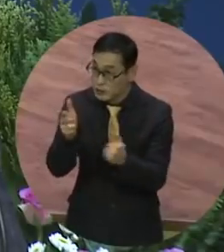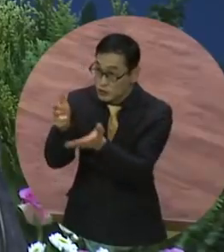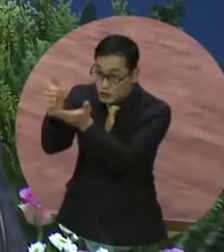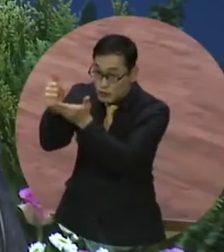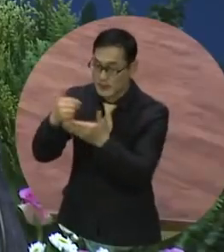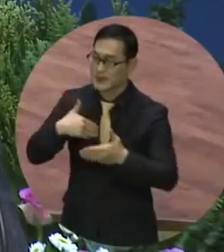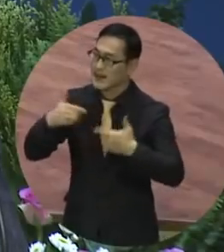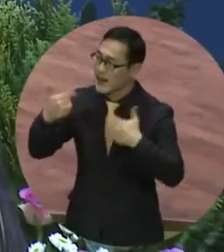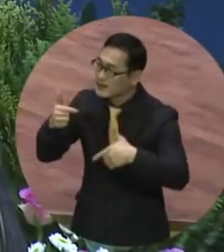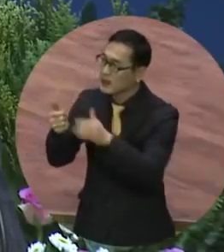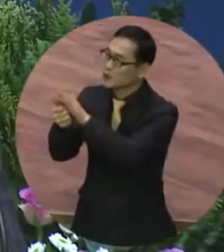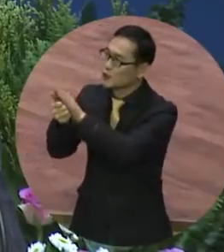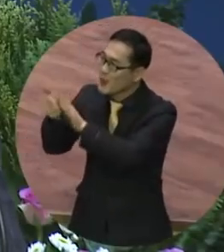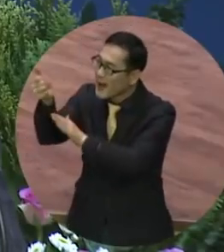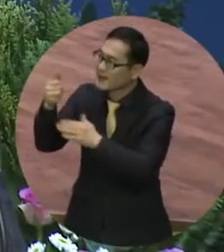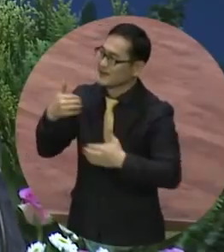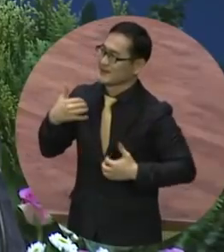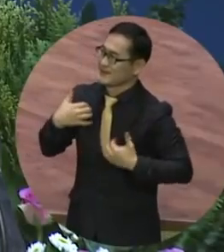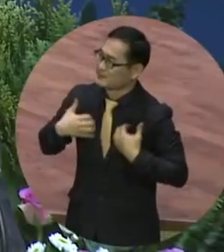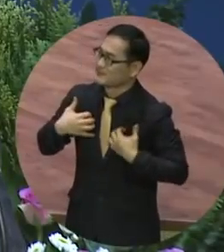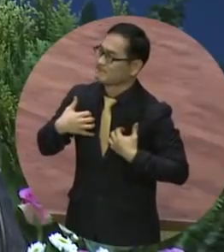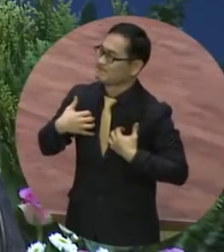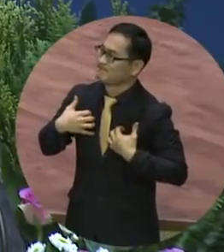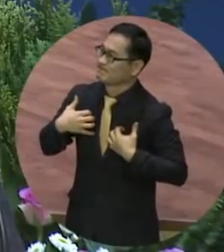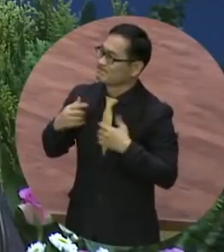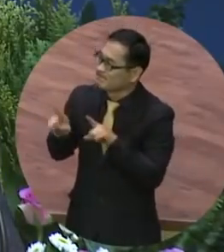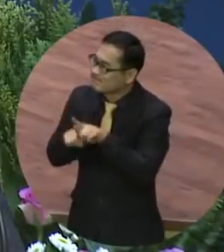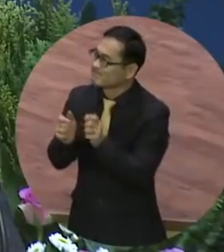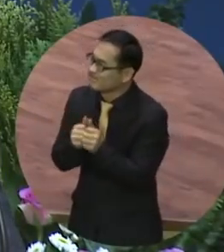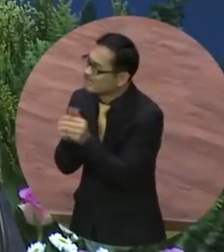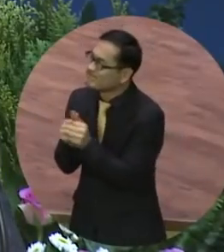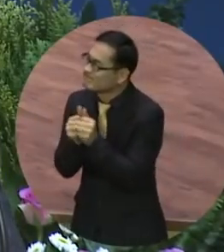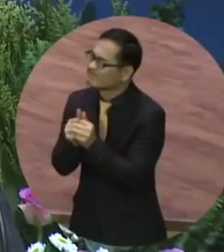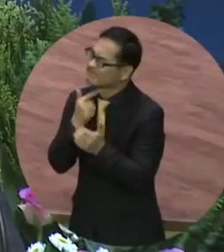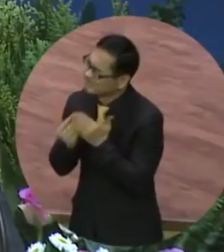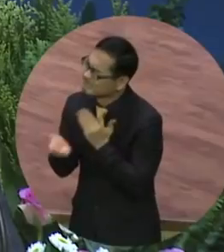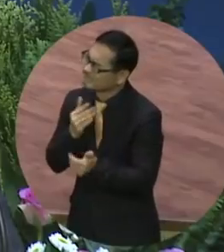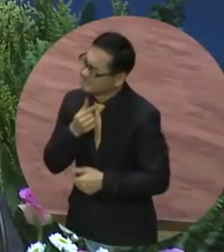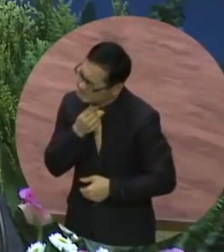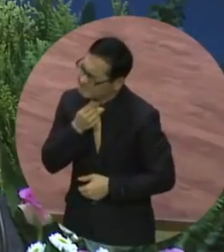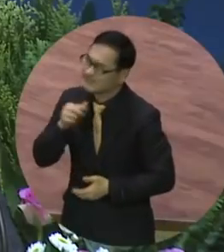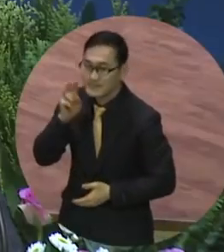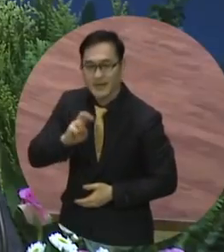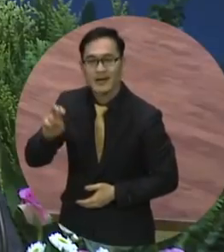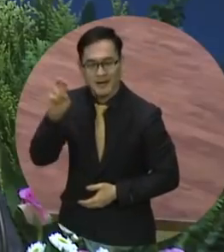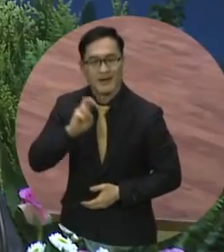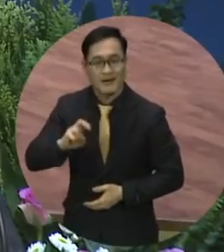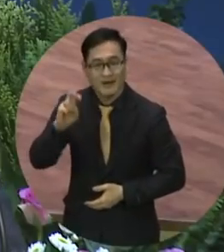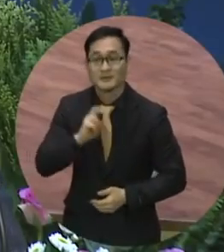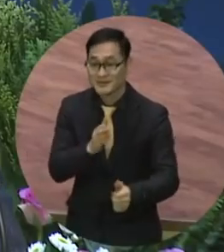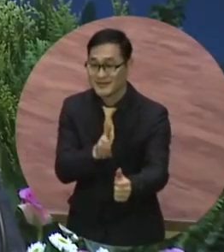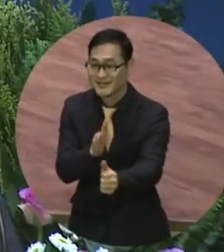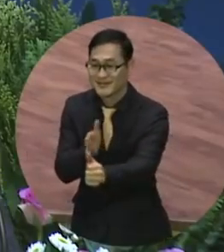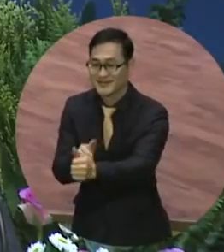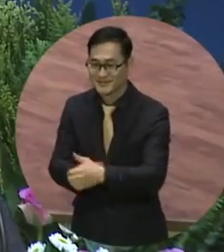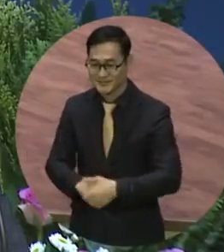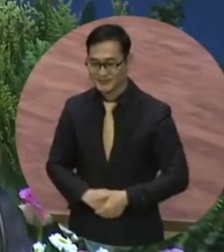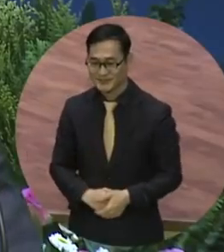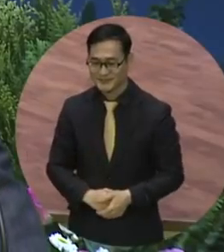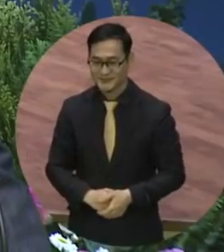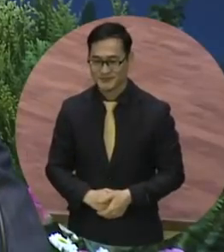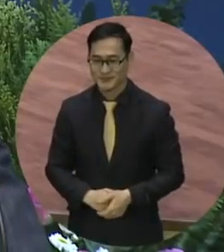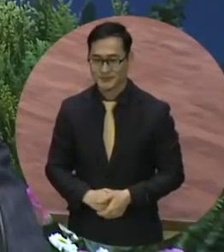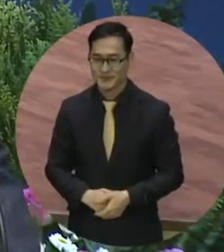소망이 되고 기쁨이 되고 함께 하심을 체험하는 찬양이 돼야 돼요. 늘 하나님을 찬양.